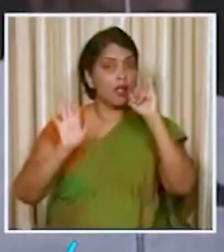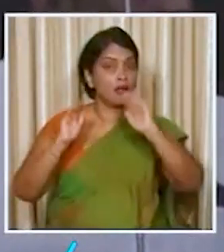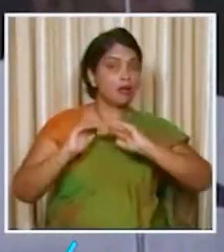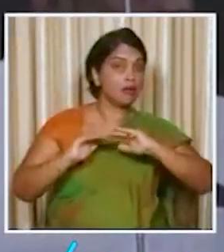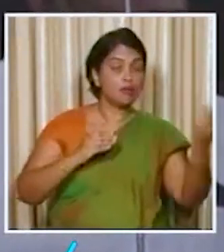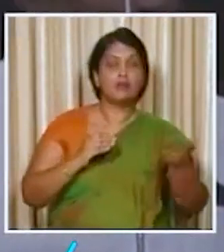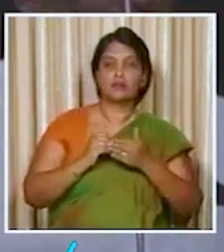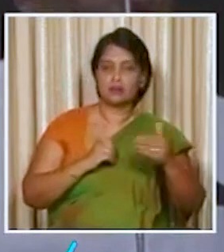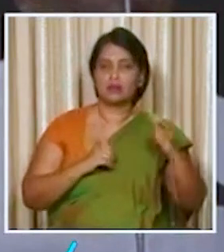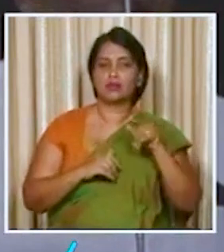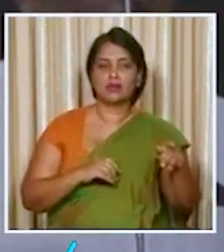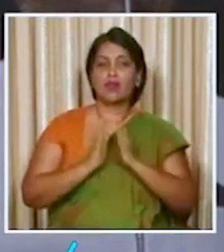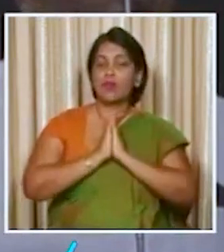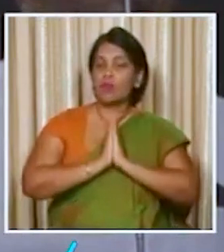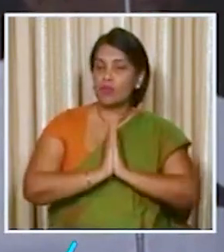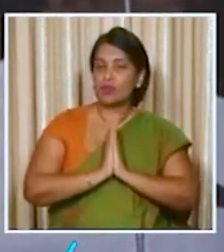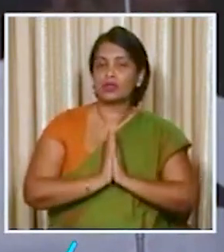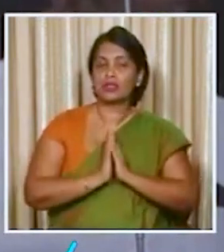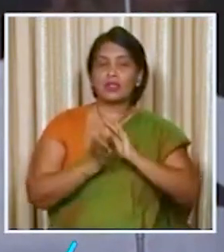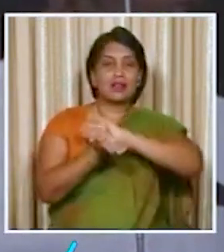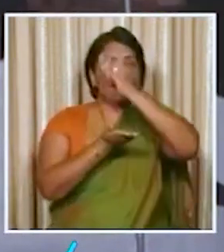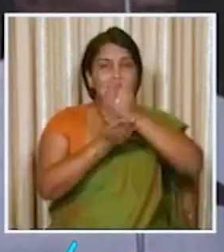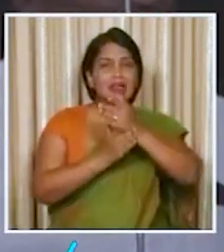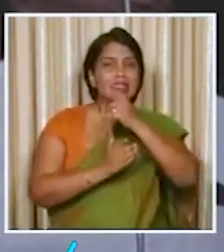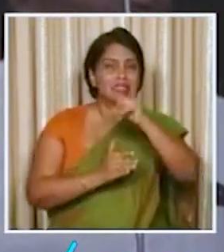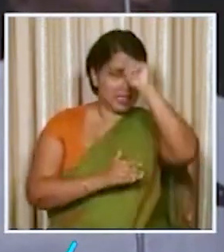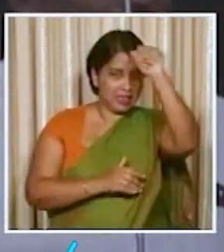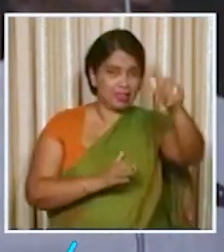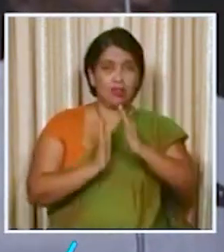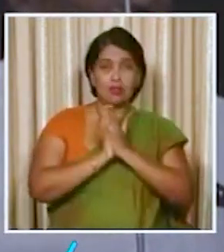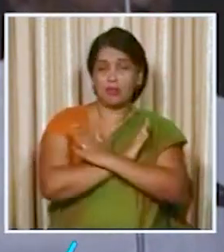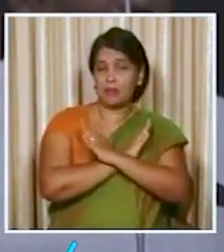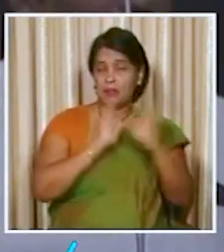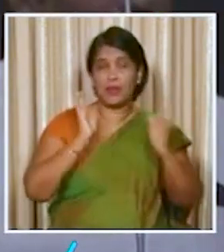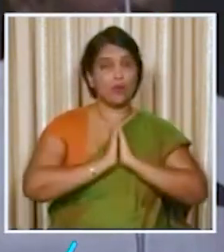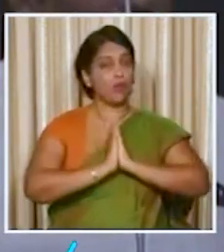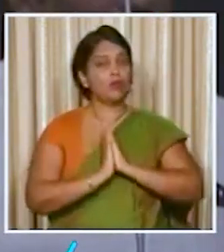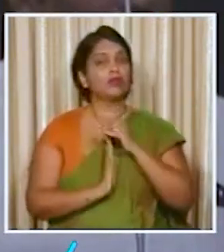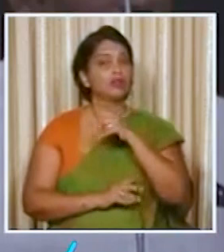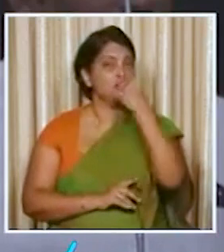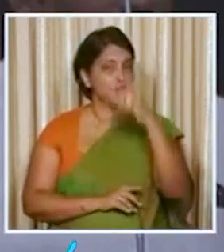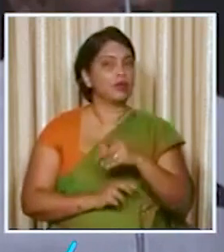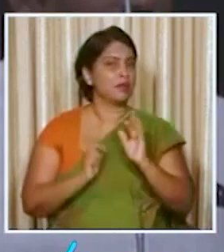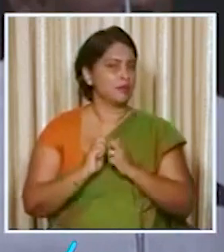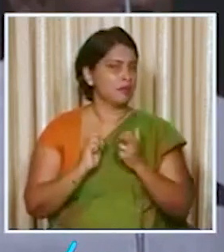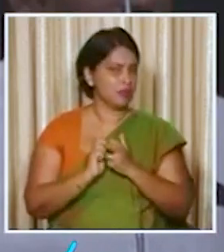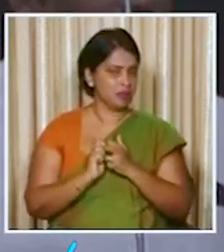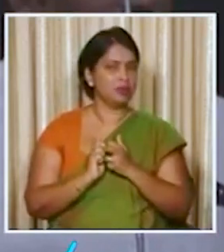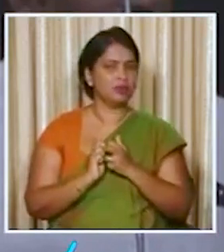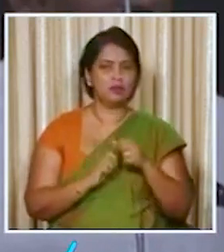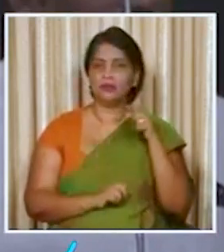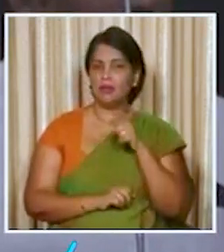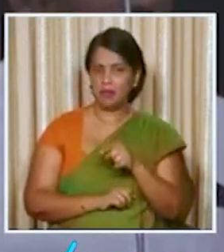පස්සේ කරන්න ගියා. අනික පුද පූජාවක් කියලා සිව පූජාවක් කියලා මහා විශාල පූජාවක් පවත්වන්න ගියේ. ඒ නිසා තමයි මේ ප්‍රශ්නේ මතුනේ. හොඳයි බොහොම